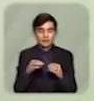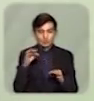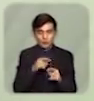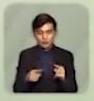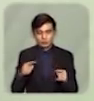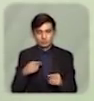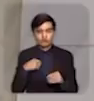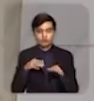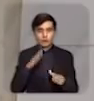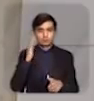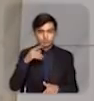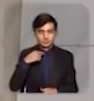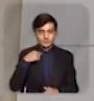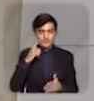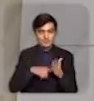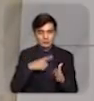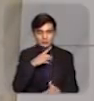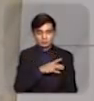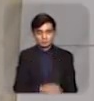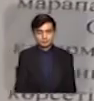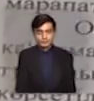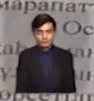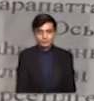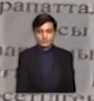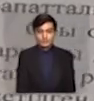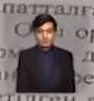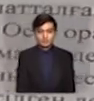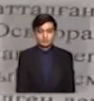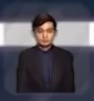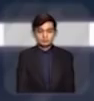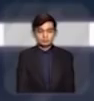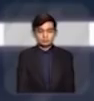үмітте. Жарас Ниязбек, Сергей Шуйский, Информбюро, Алматы.